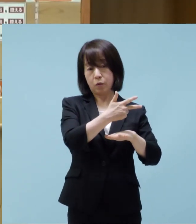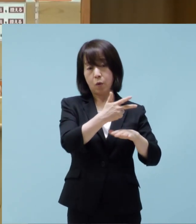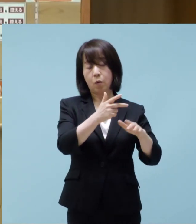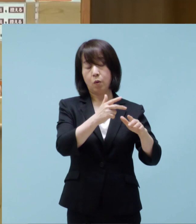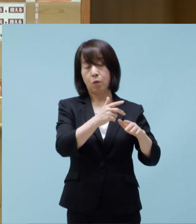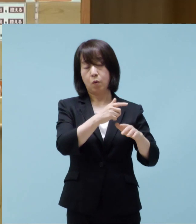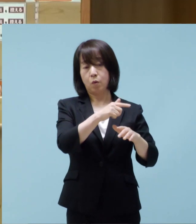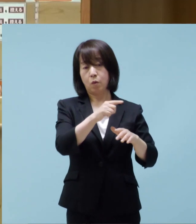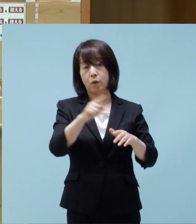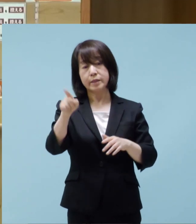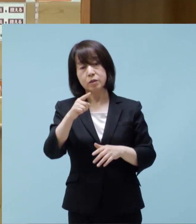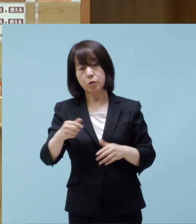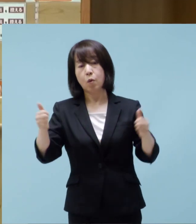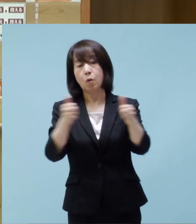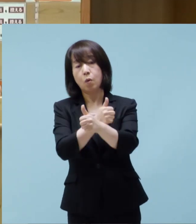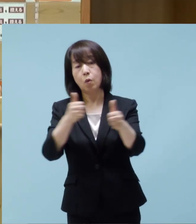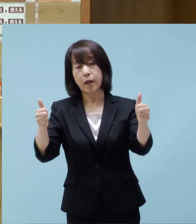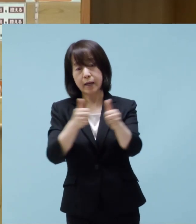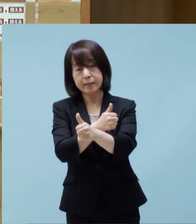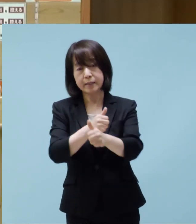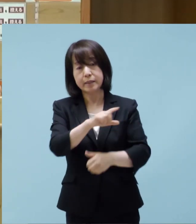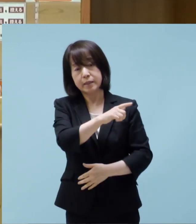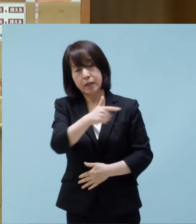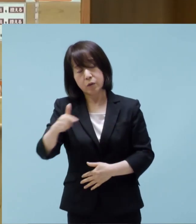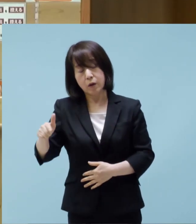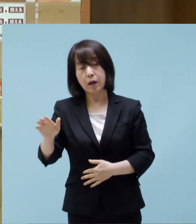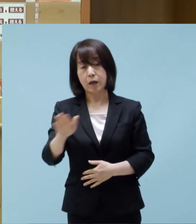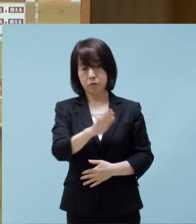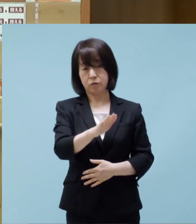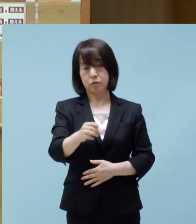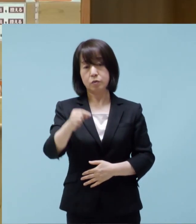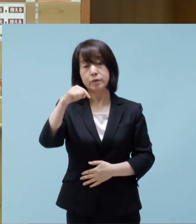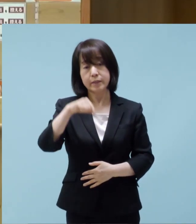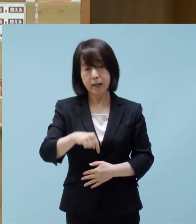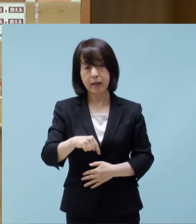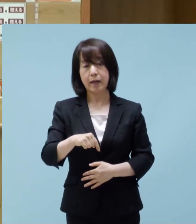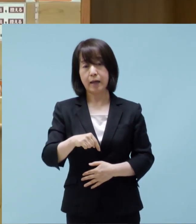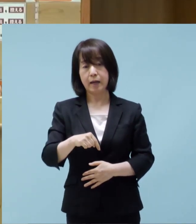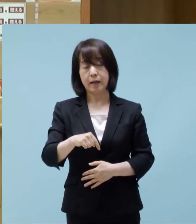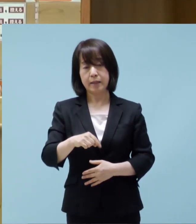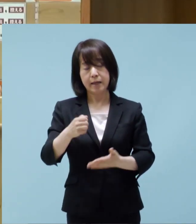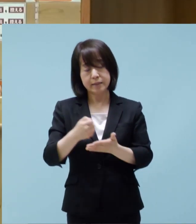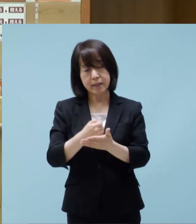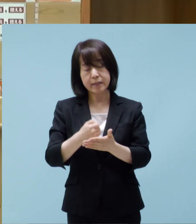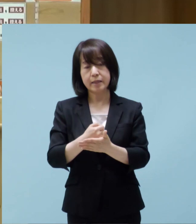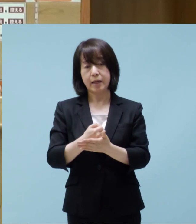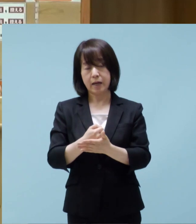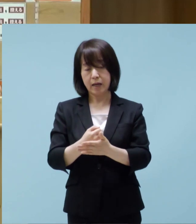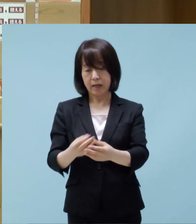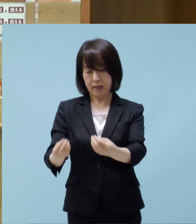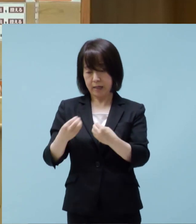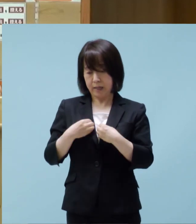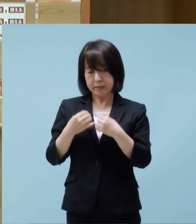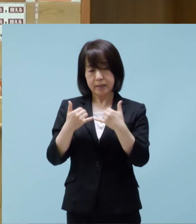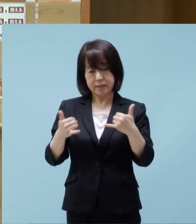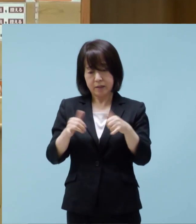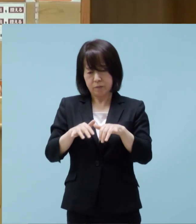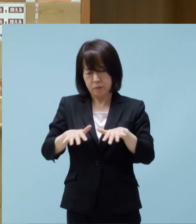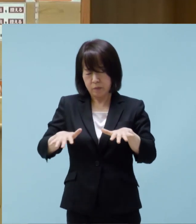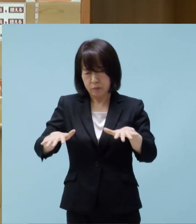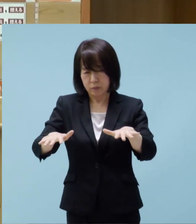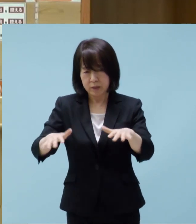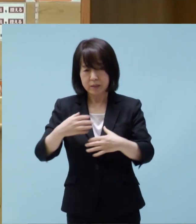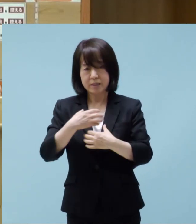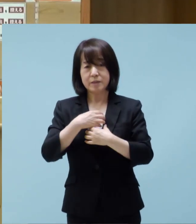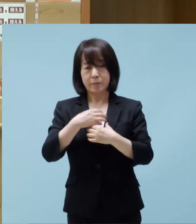人の往来などがある中で感染が残念ながら拡大をする傾向が地域内